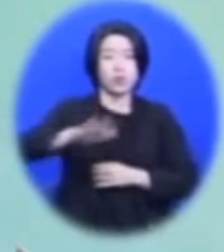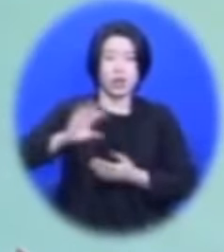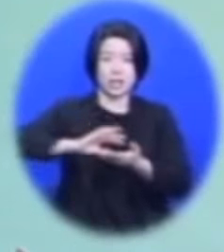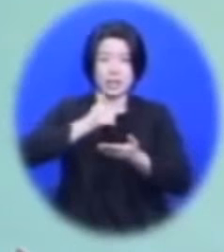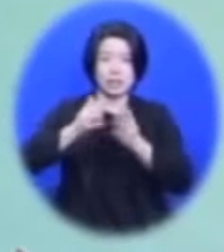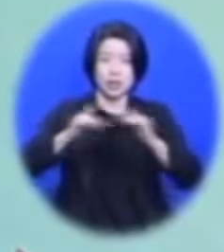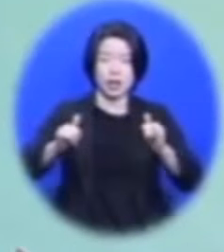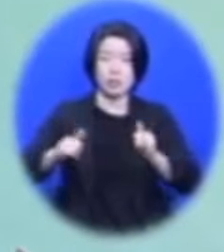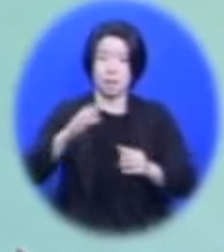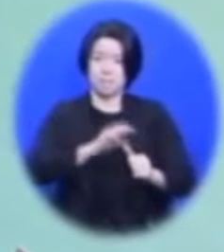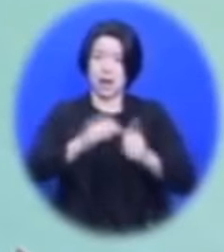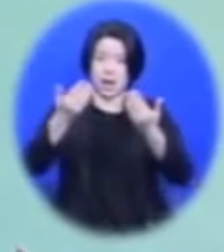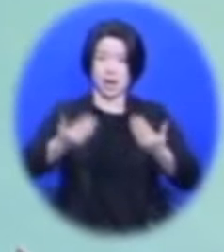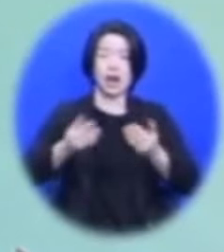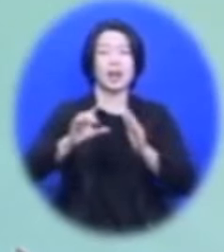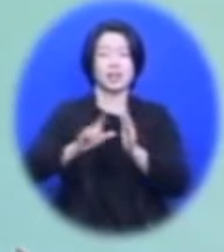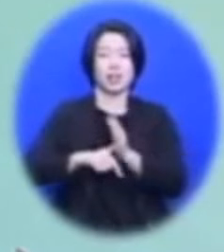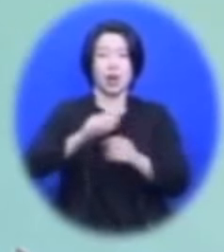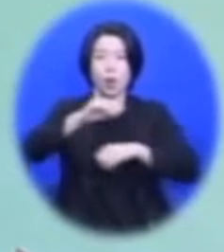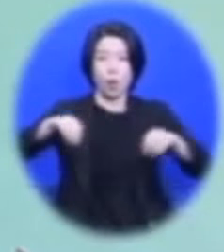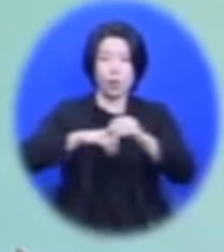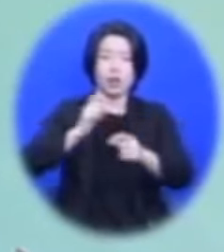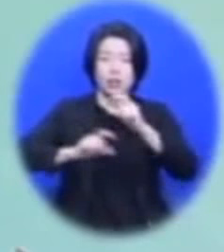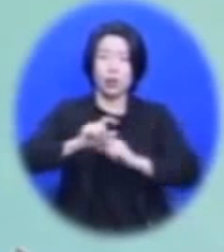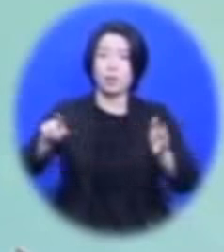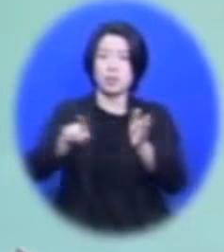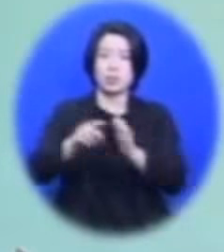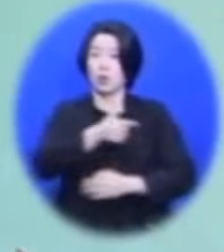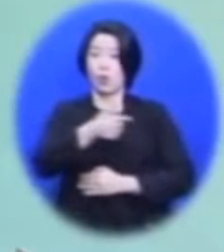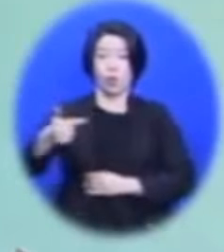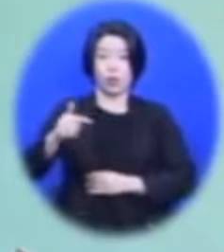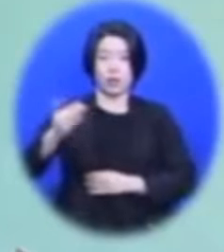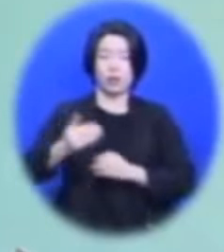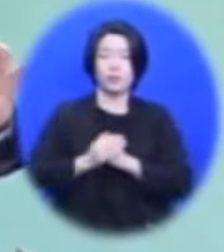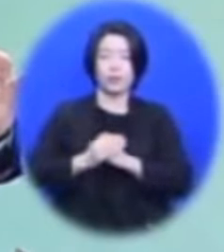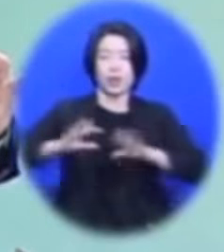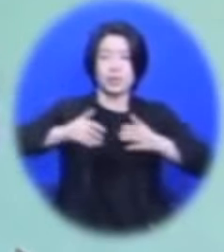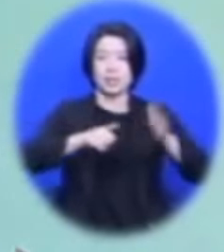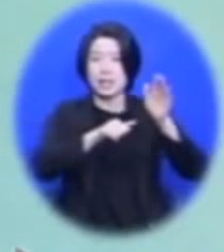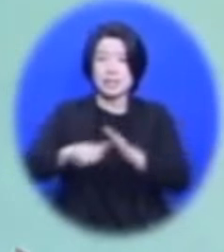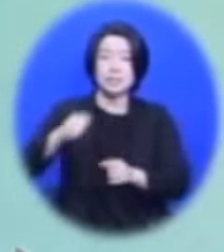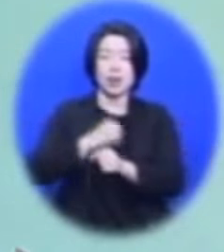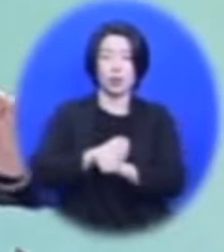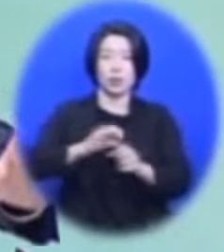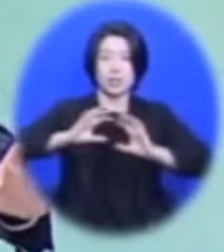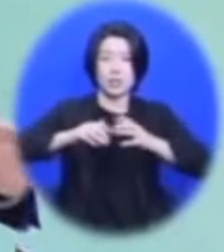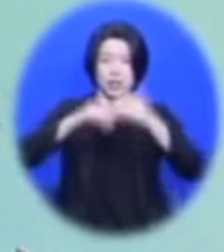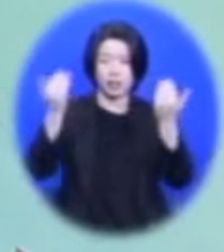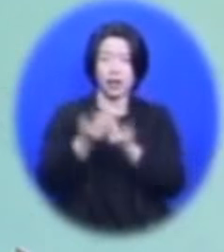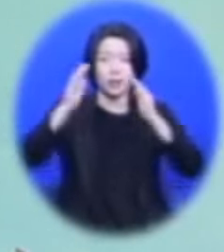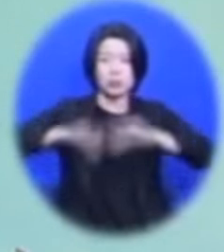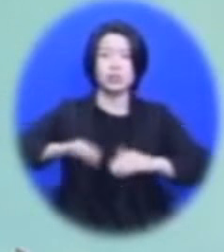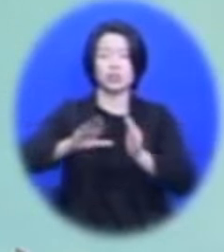그리스도인들은 핍박을 당할 때 오히려 믿음이 더 커지게도 됩니다. 세상에서 실패하고 세상에서 다 무너졌을 때